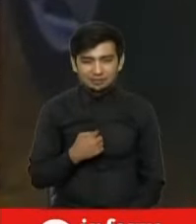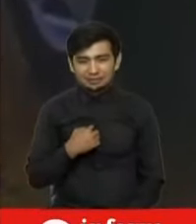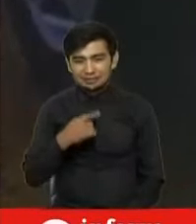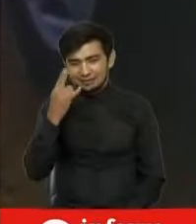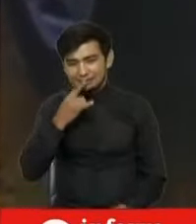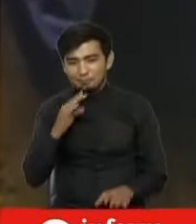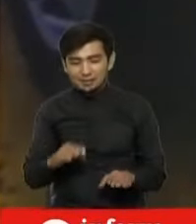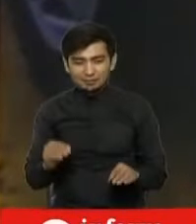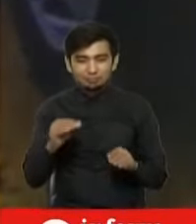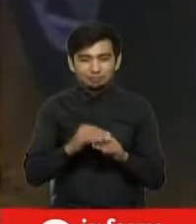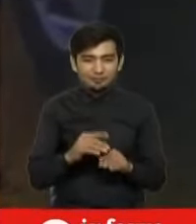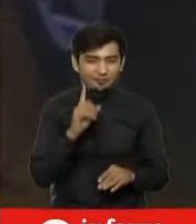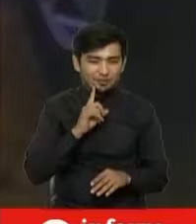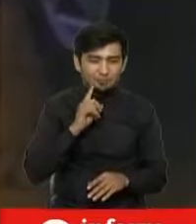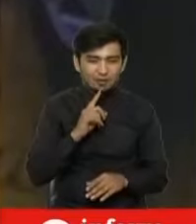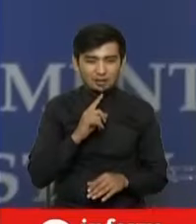республике пока не собираются.